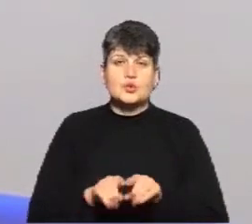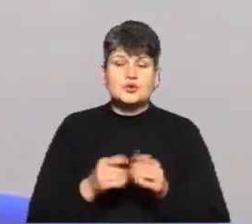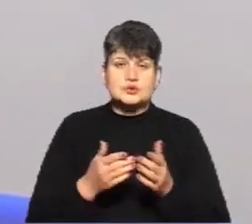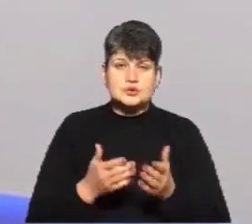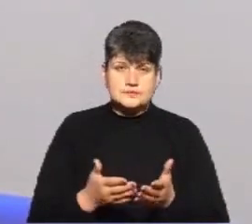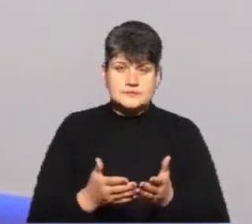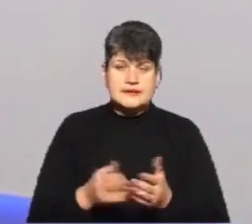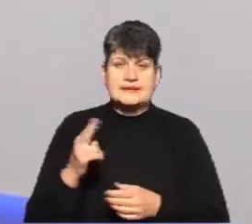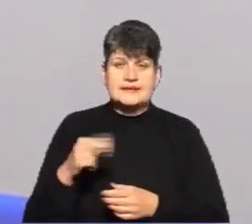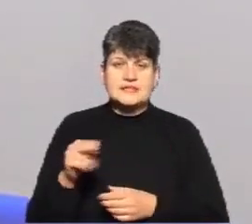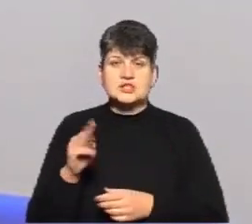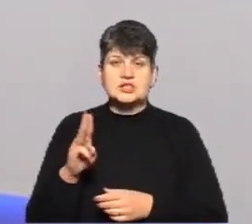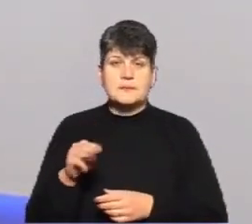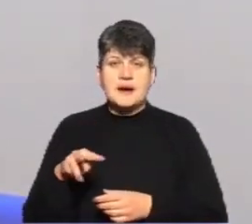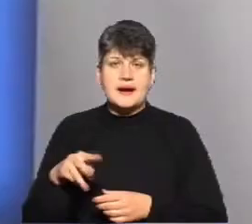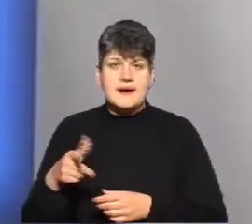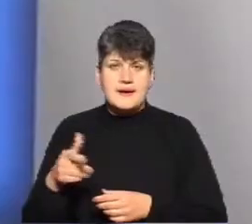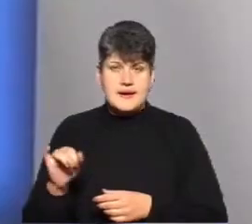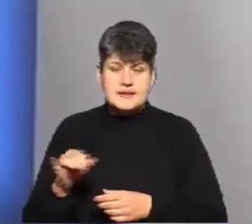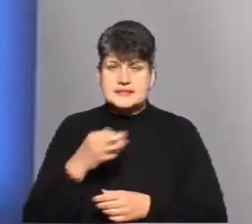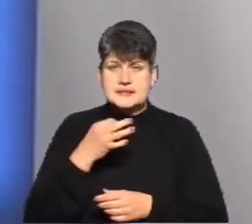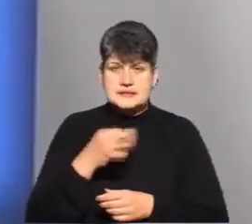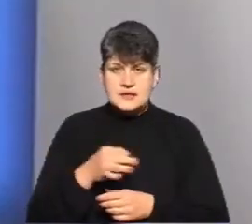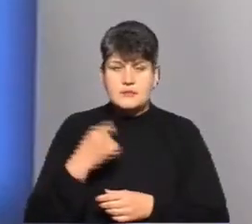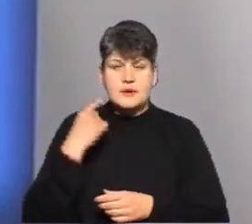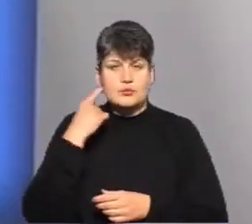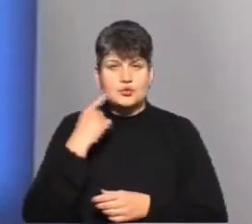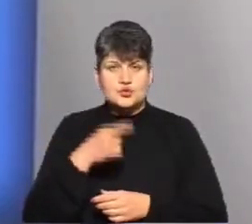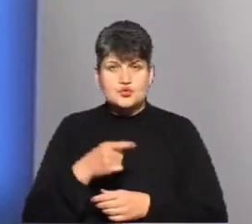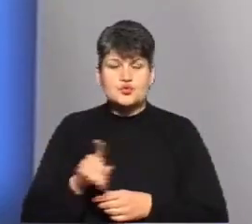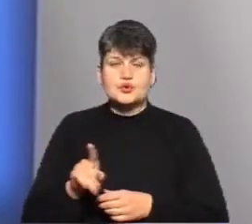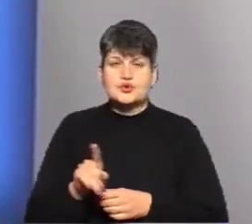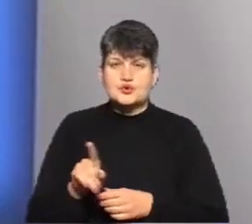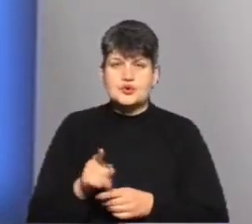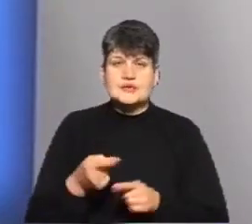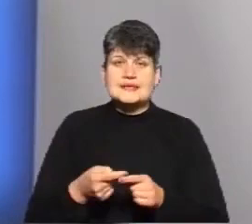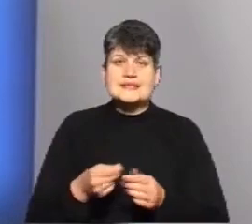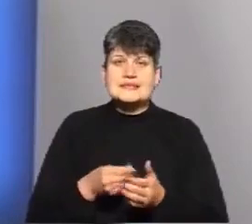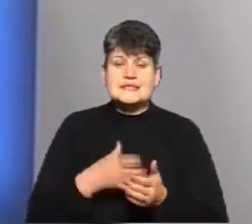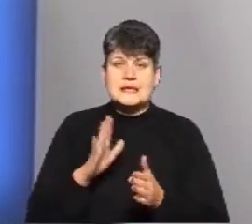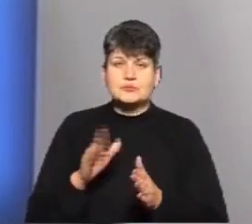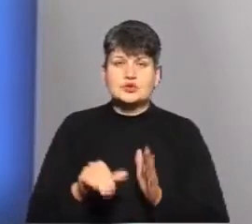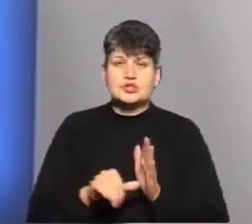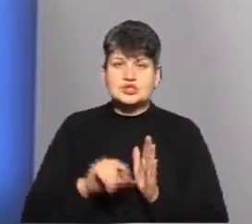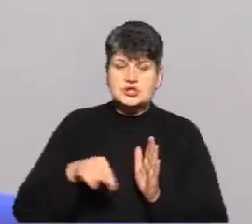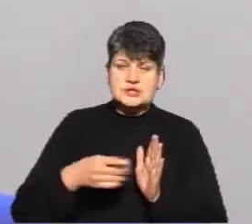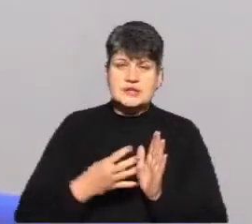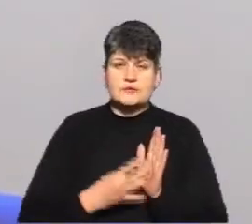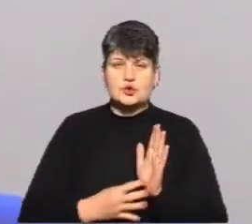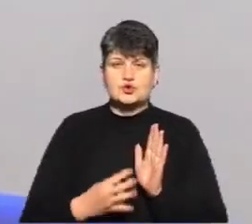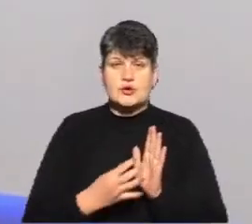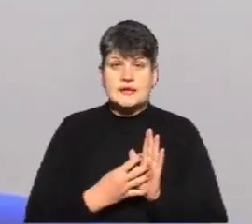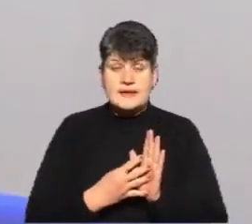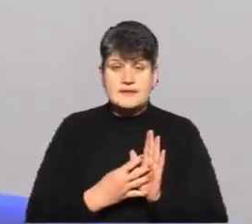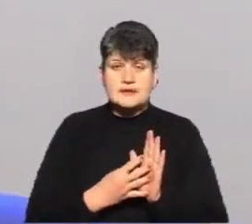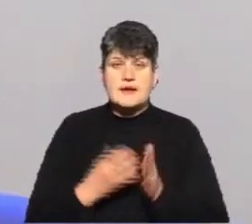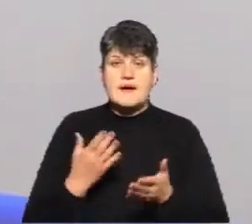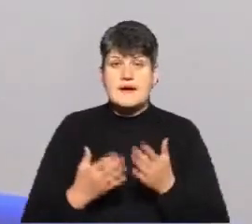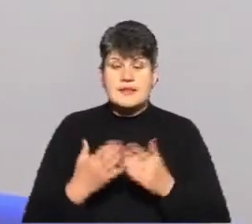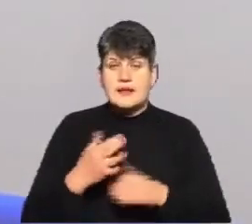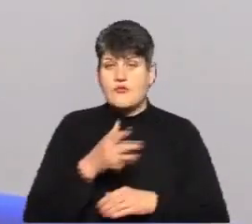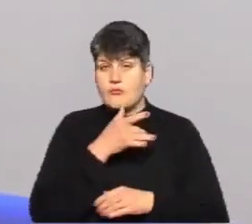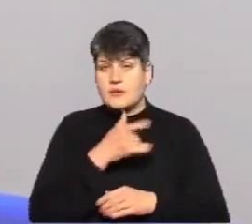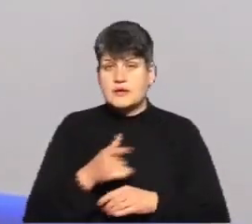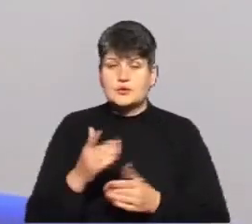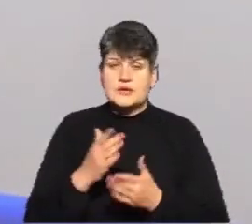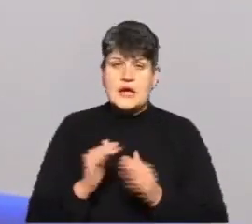Шмигаль сказав, що, як ми почули перед тим, що ціна буде 6,99, але певний період є певні обмеження на